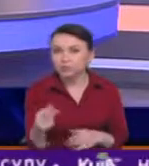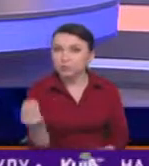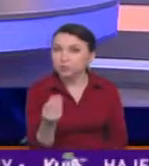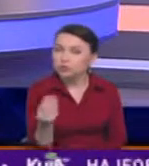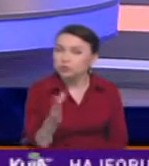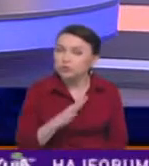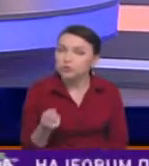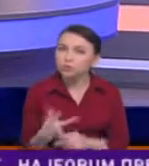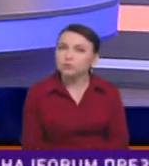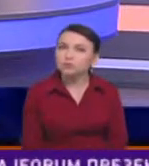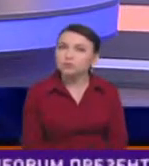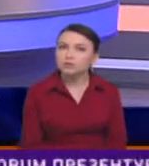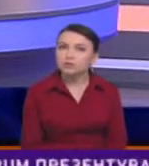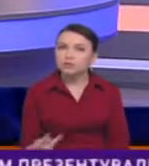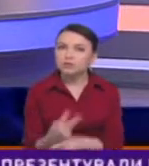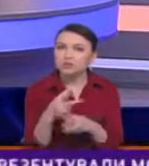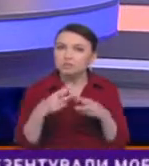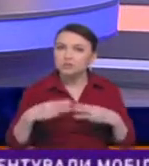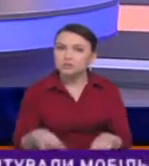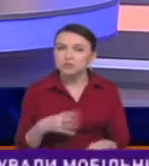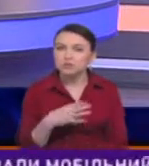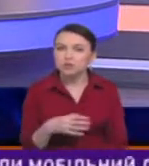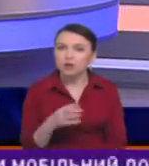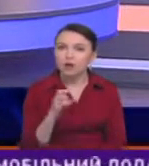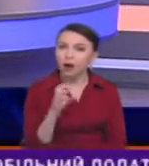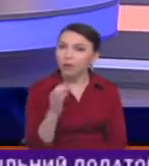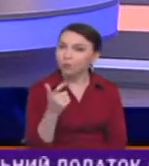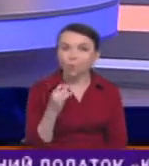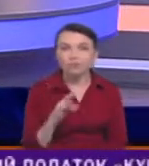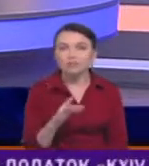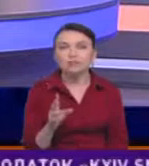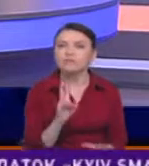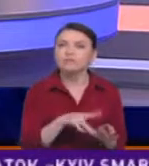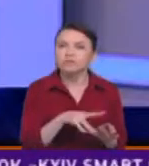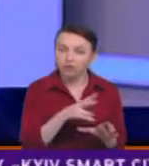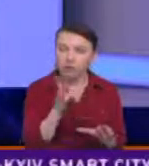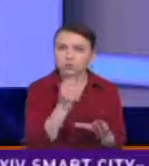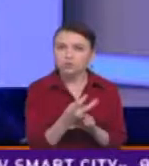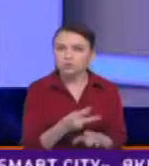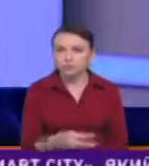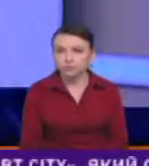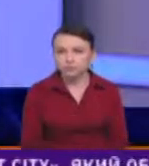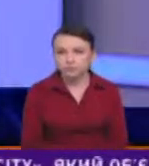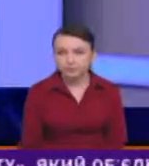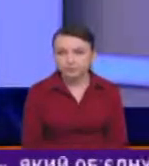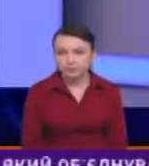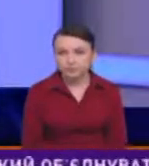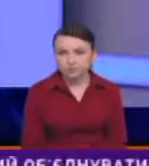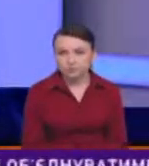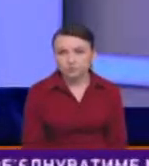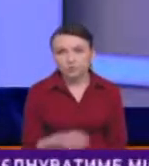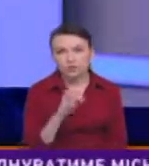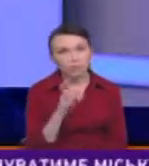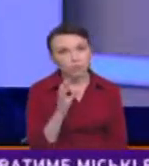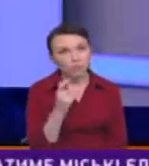Порошенка, який був двічі міністром. А Богдана не вивели? Ні, а да, ні, вивели персонально. Вот ну так, персонально, а Богдана да, не вивели. Але